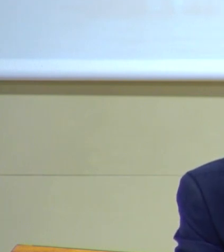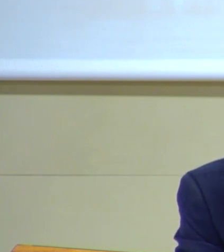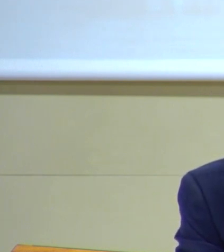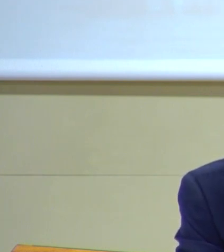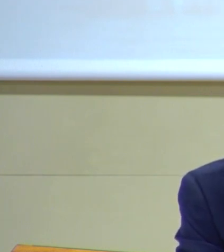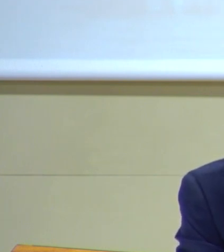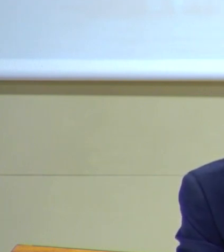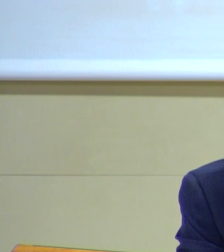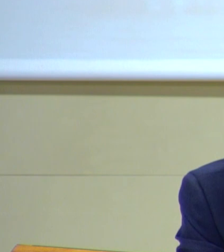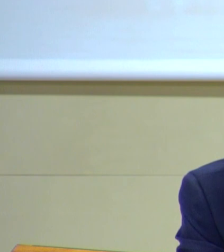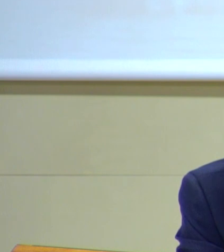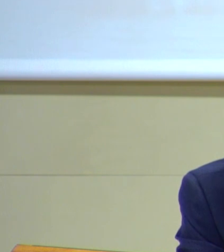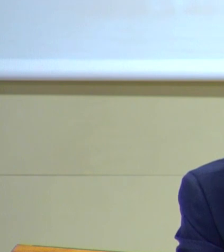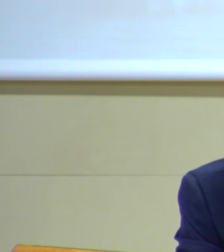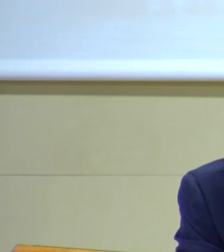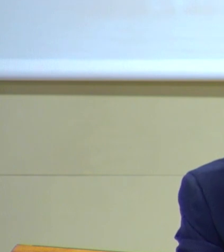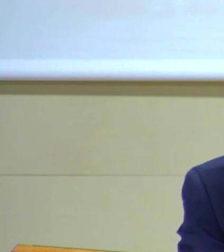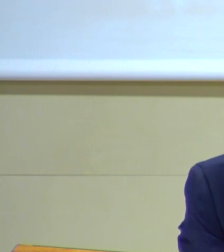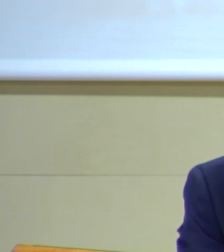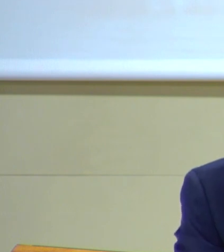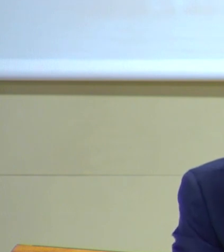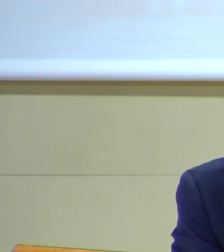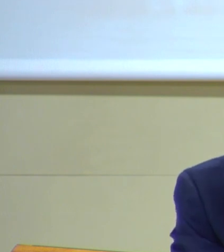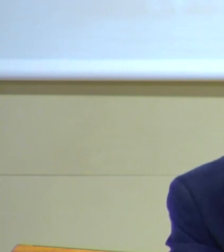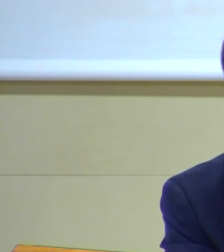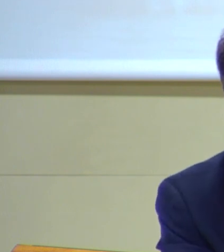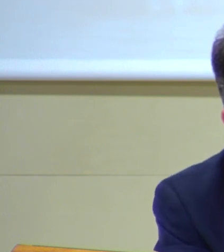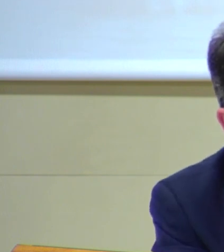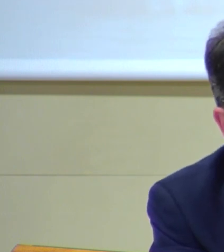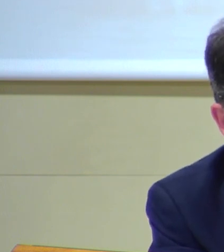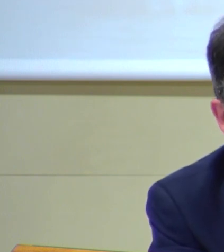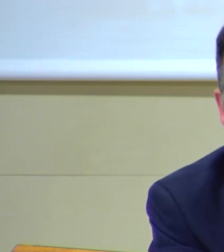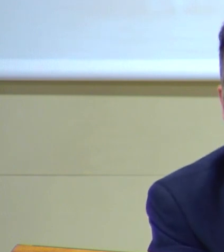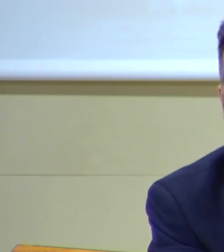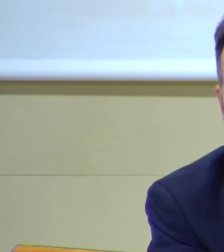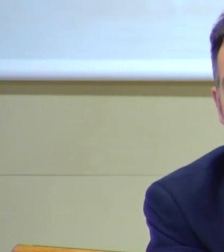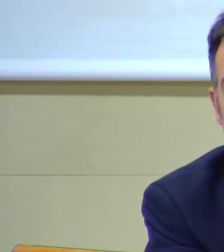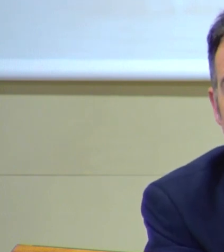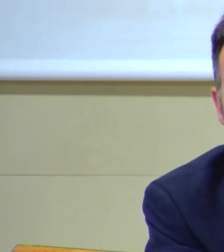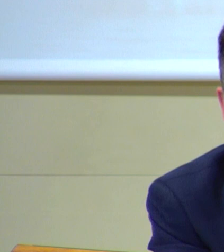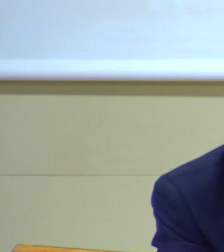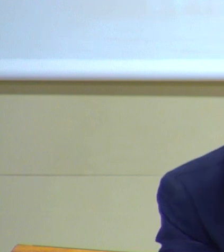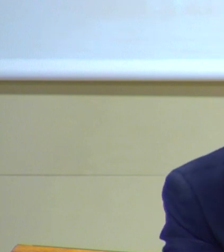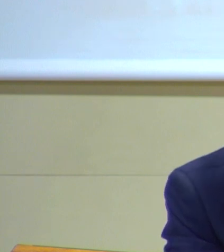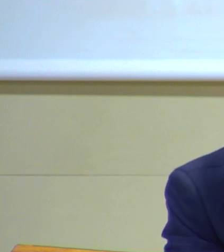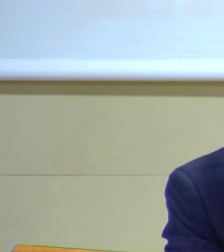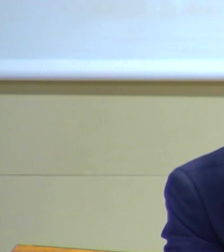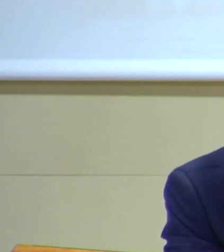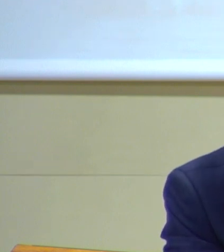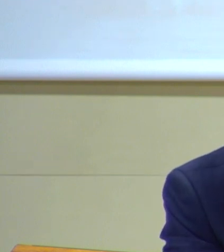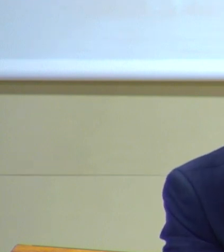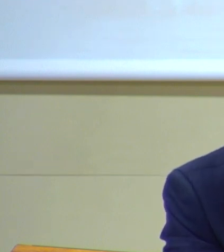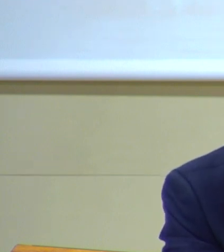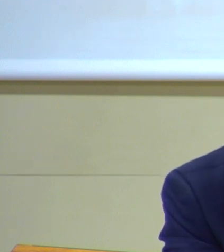pour l'instant et nous verrons en fait si cela aide lors de la prochaine crise financière en tout cas c'était le souhait